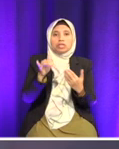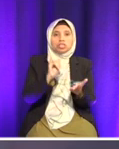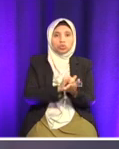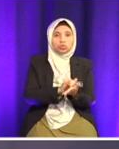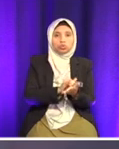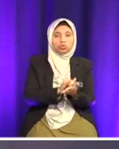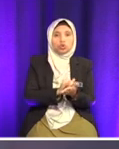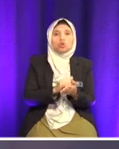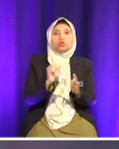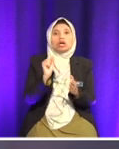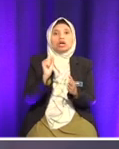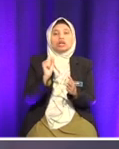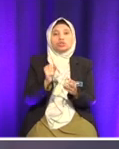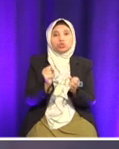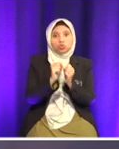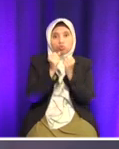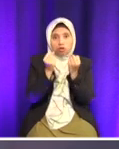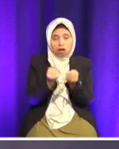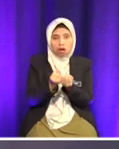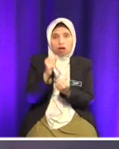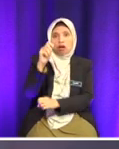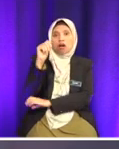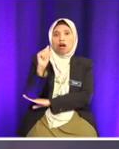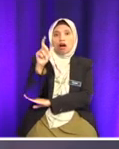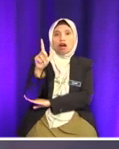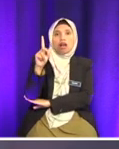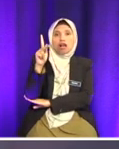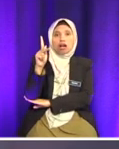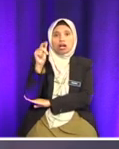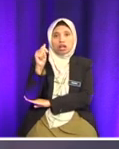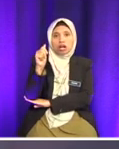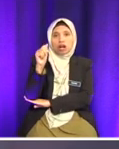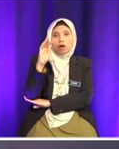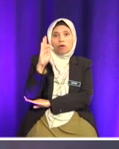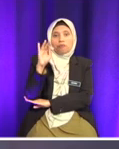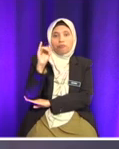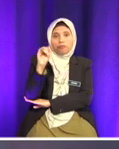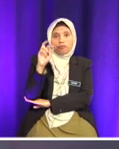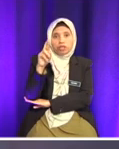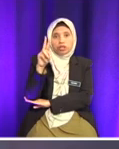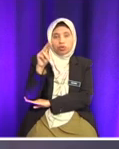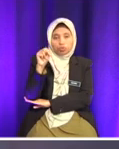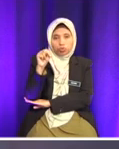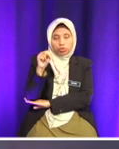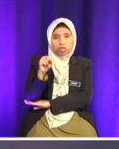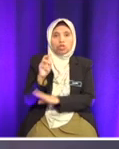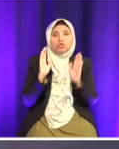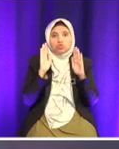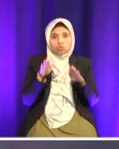al-kafirun sujud kemudian rokok sujud dan juga tidak semua bangun semua itu kita